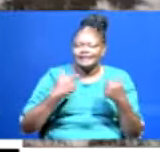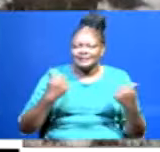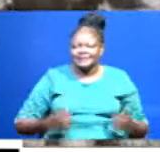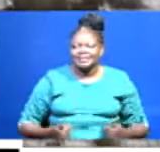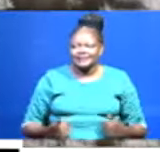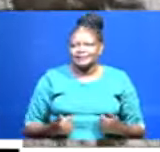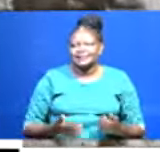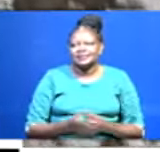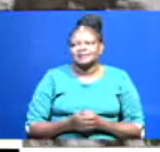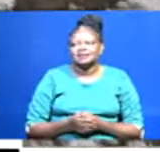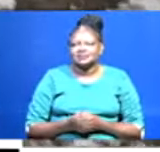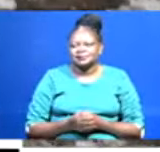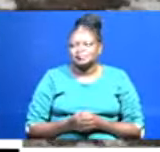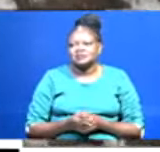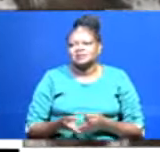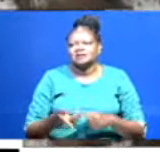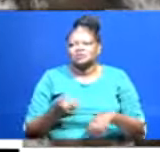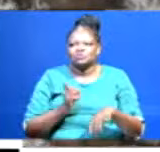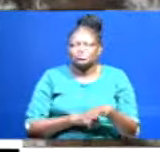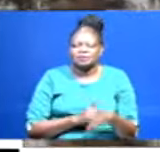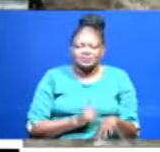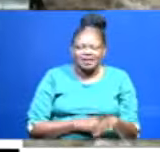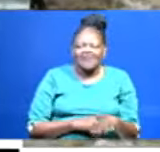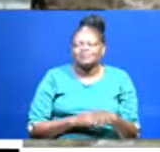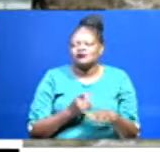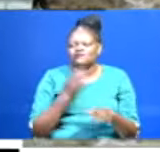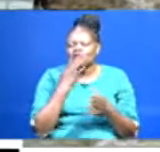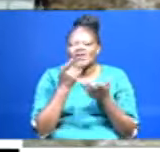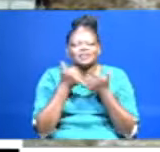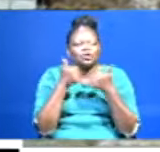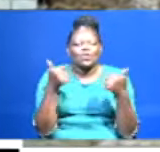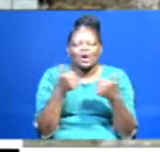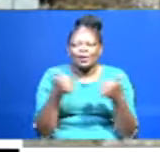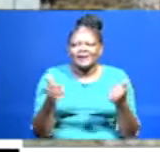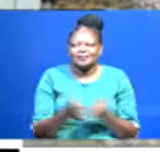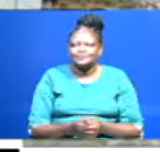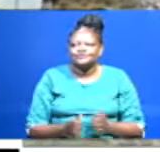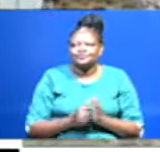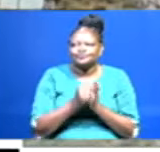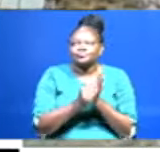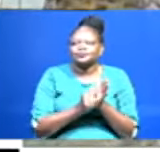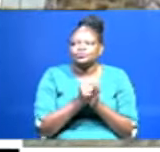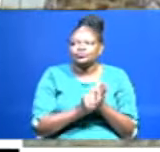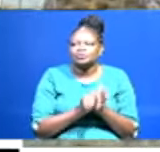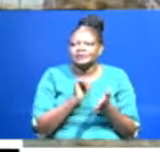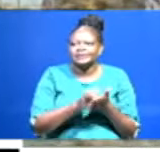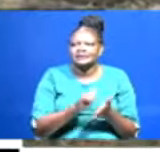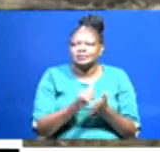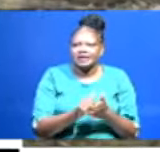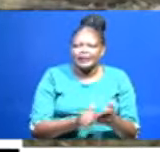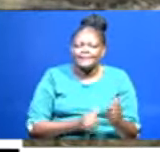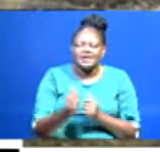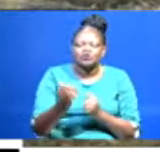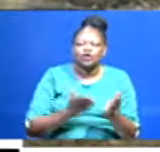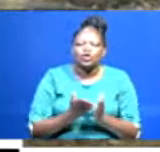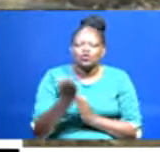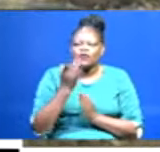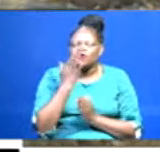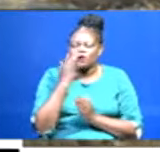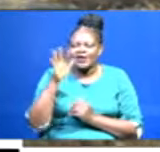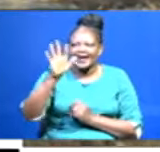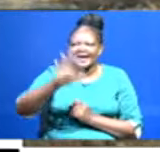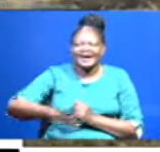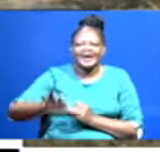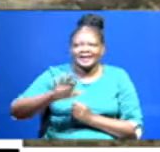spring na maua yakichanua. Treni zinazopita kwenye maeneo yenye maua mengi ya mipichi